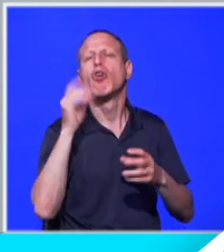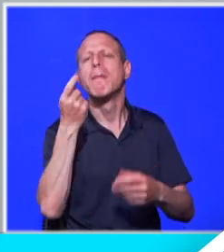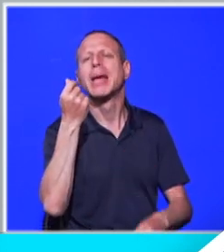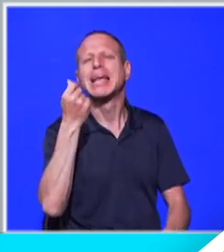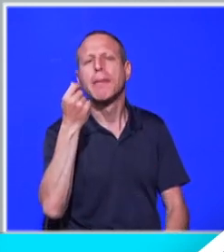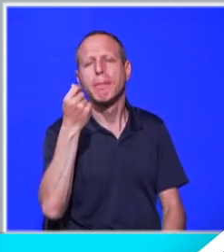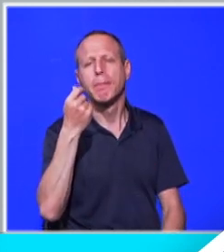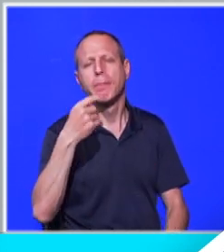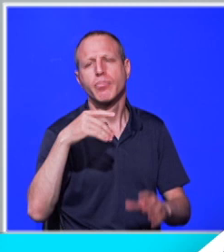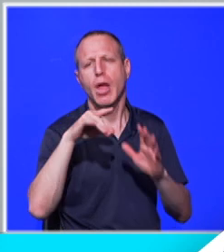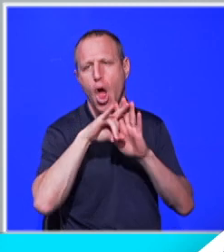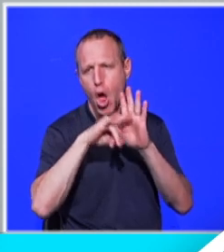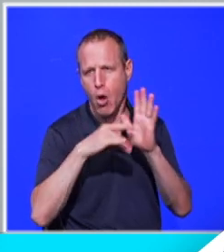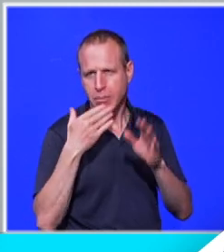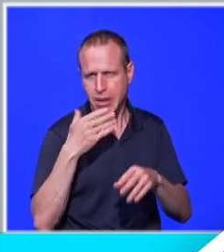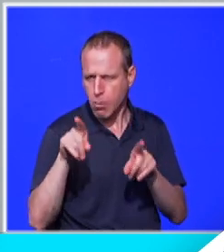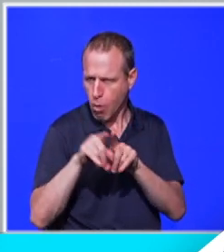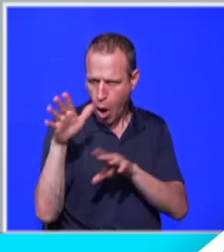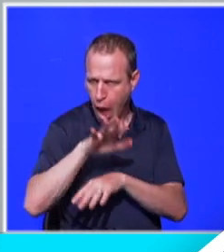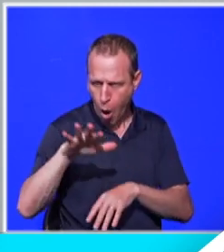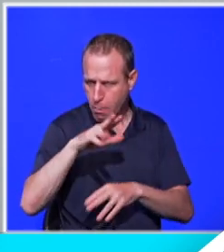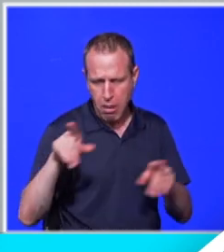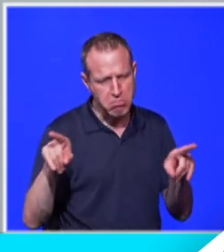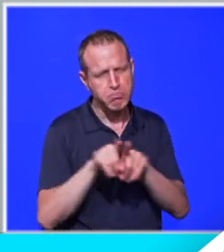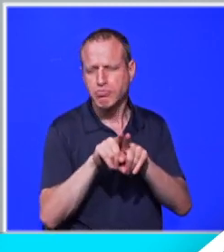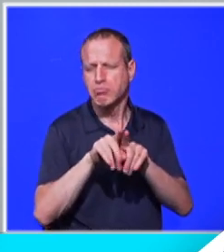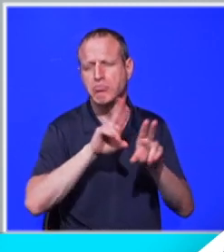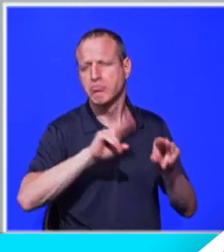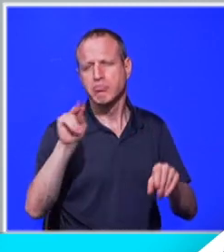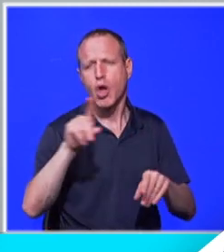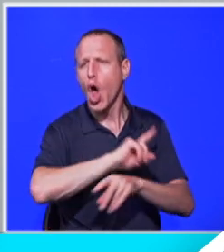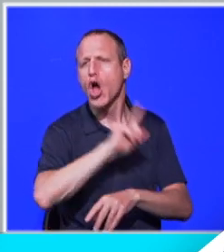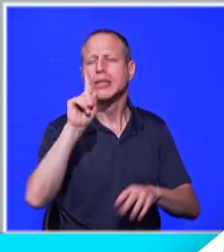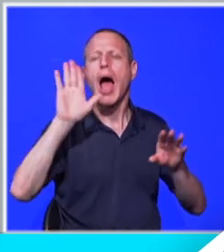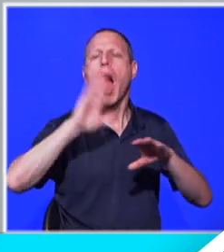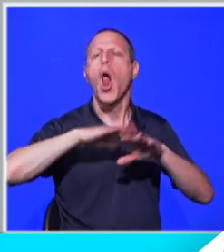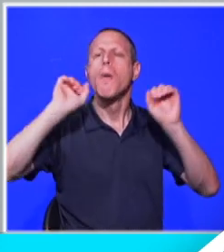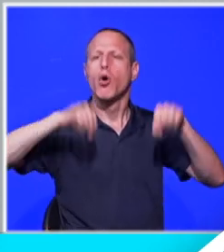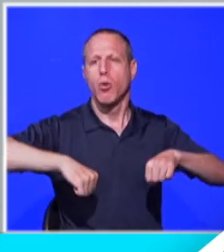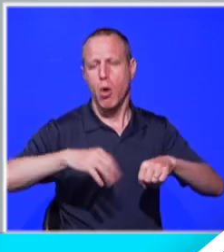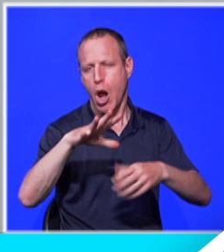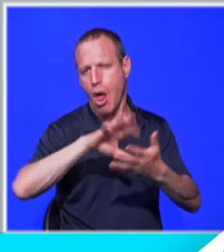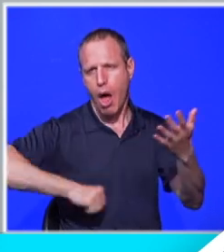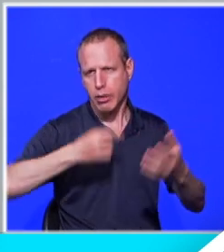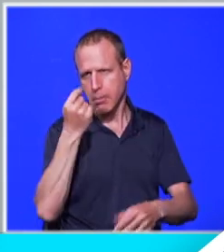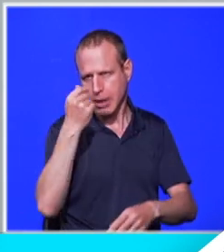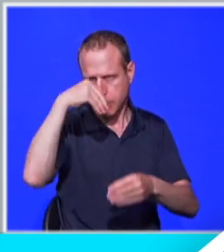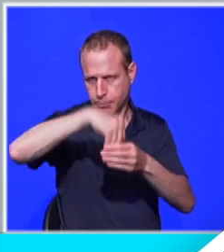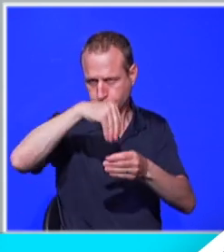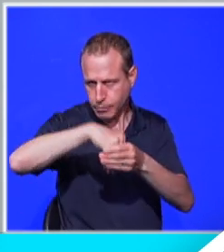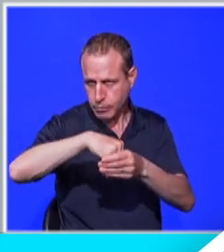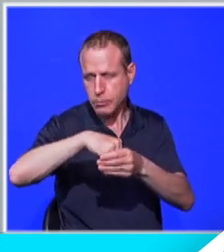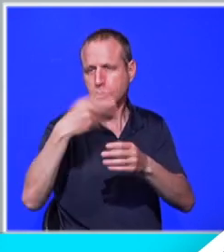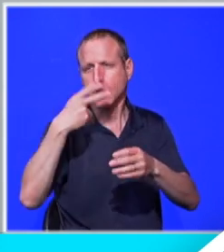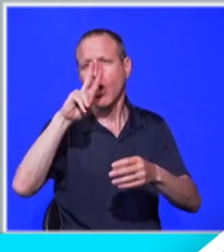המחירים. החוק בישראל, כמו באירופה, זה הלך חלוטין, אוסר על מונופול לגבות מחיר שמגלם